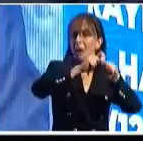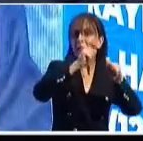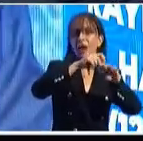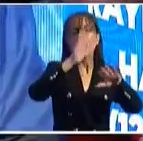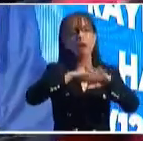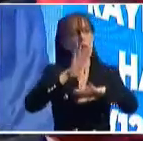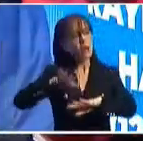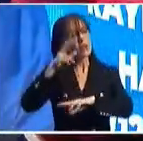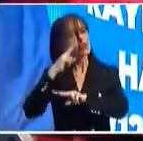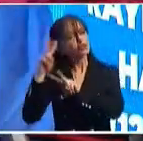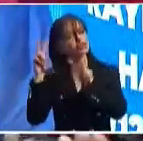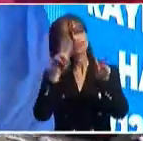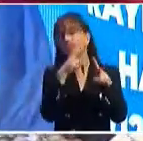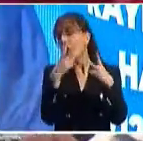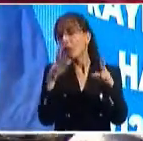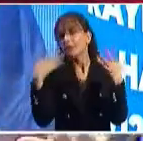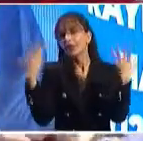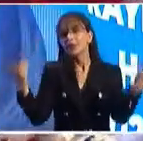görürsünüz.